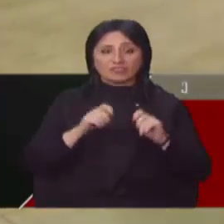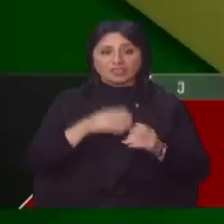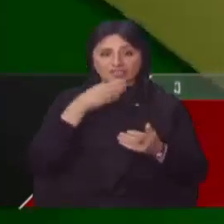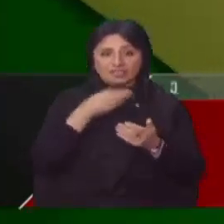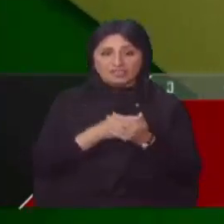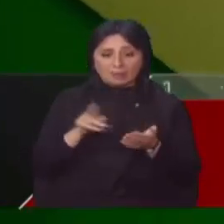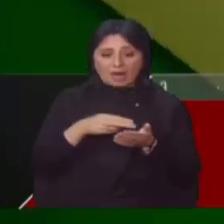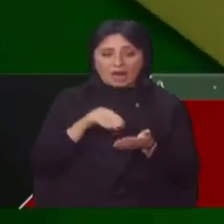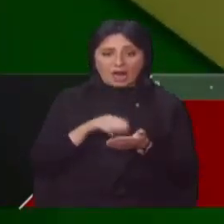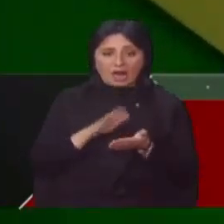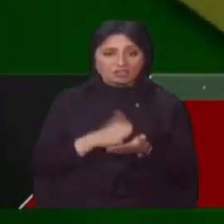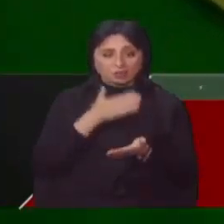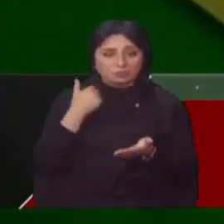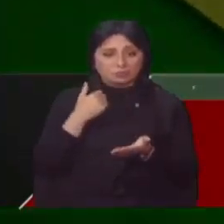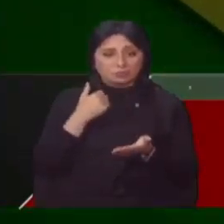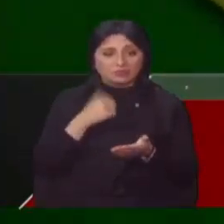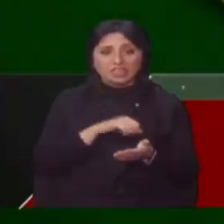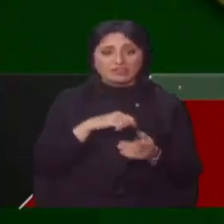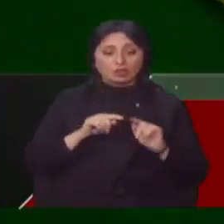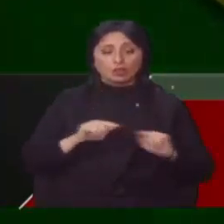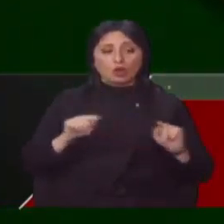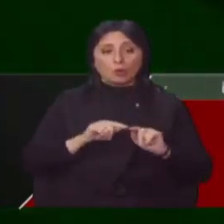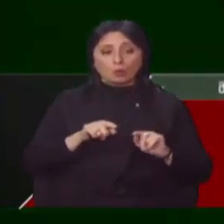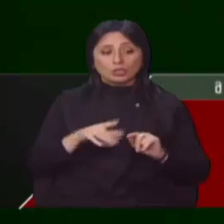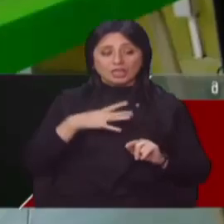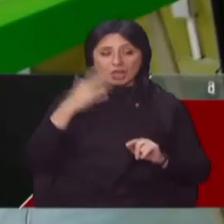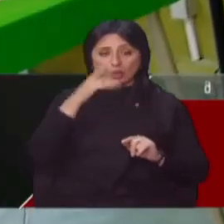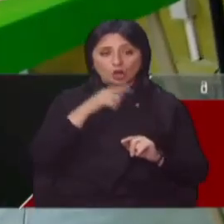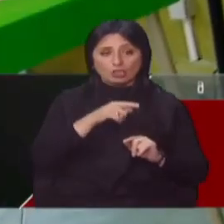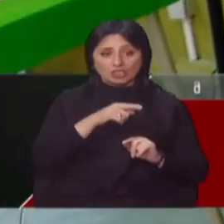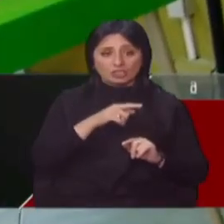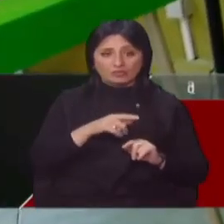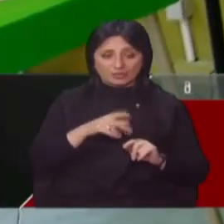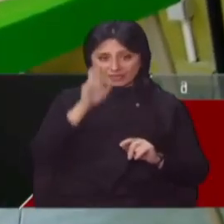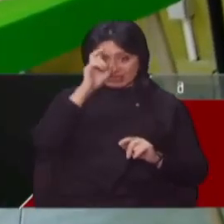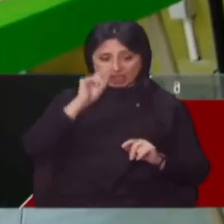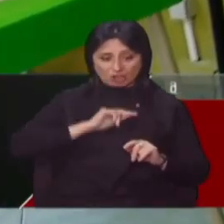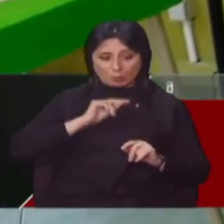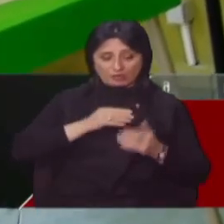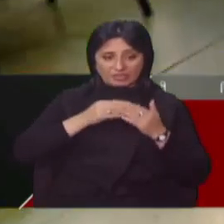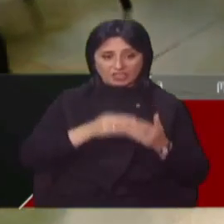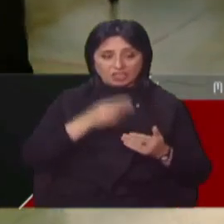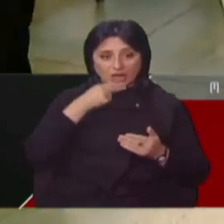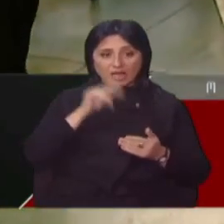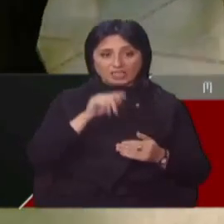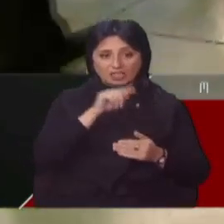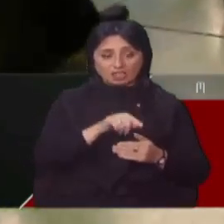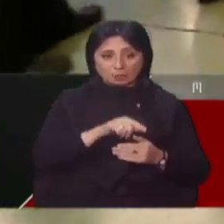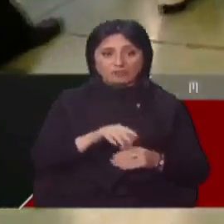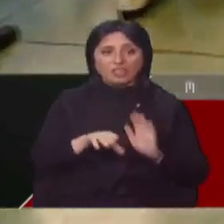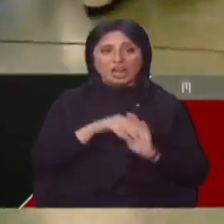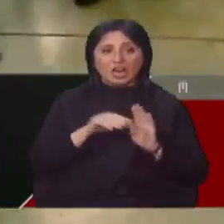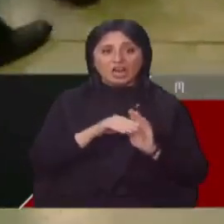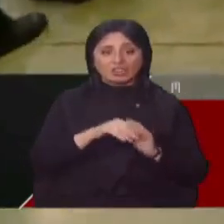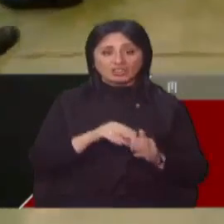საკუთარ ანგარიშებში არასახავენ. თავად ოპოზიციიდან კი ქართულ ოცნებას საჯარო მოხელეებზე ზეწოლაში ადანაშაულებენ და